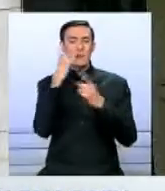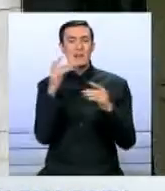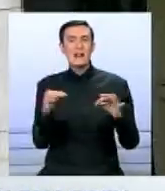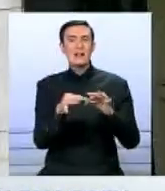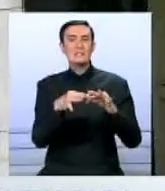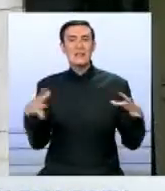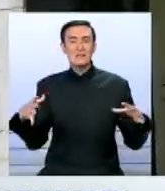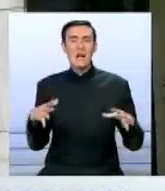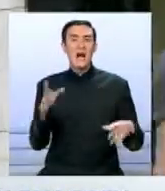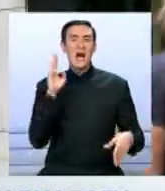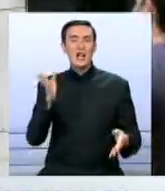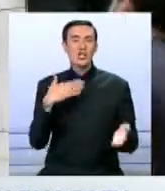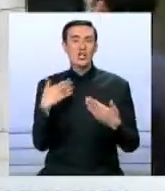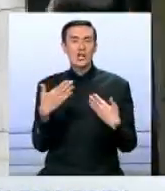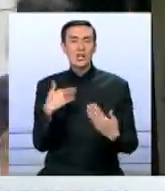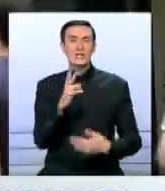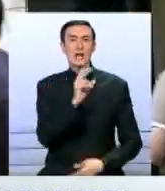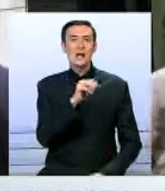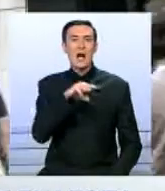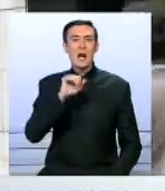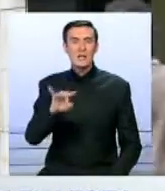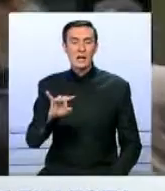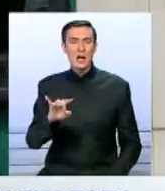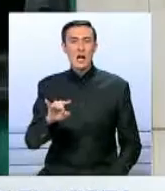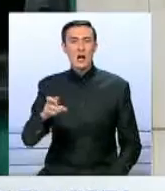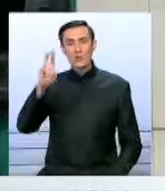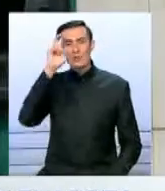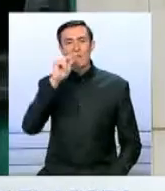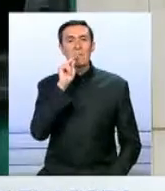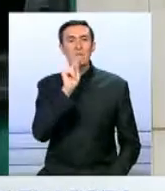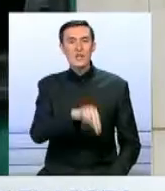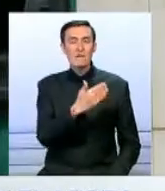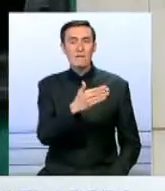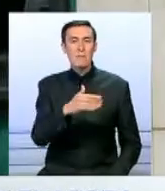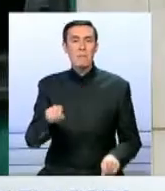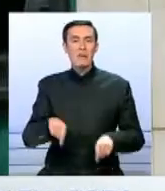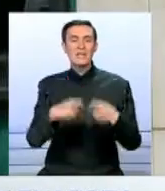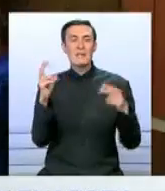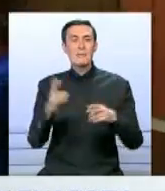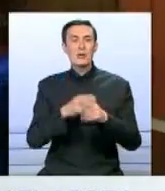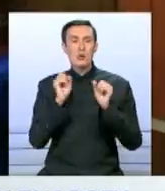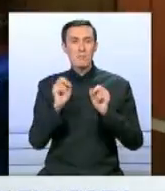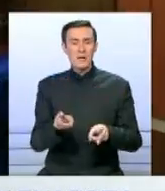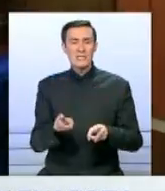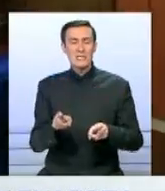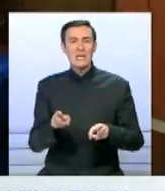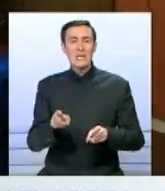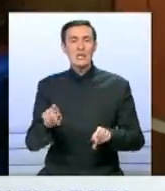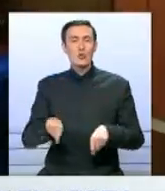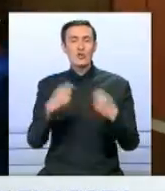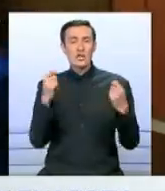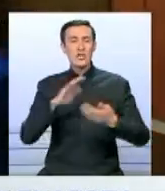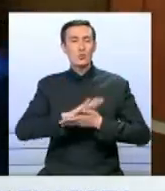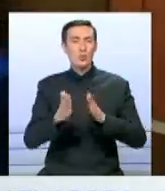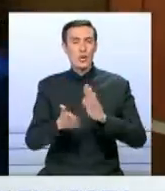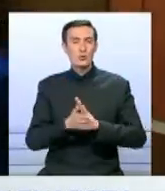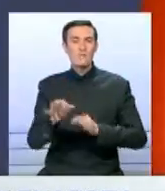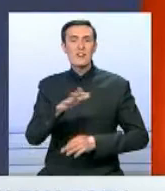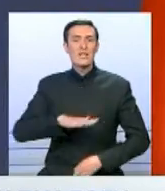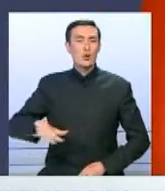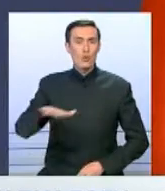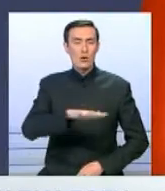разрыве дип-отношений с Катаром. Арабские страны обвиняют его в подрыве безопасности и дестабилизации ситуации в